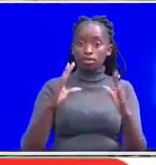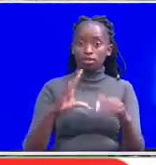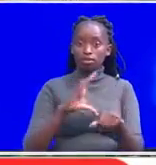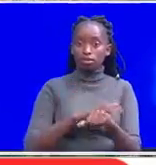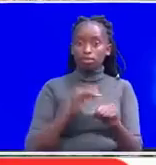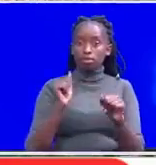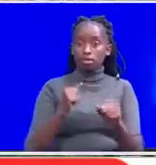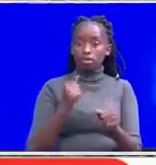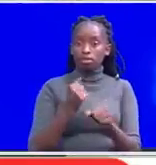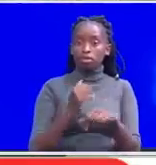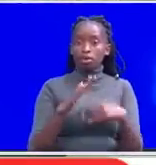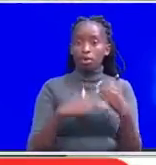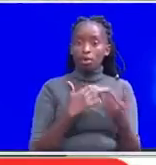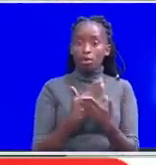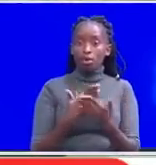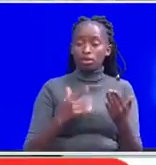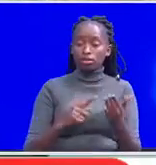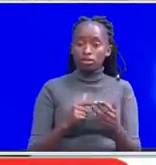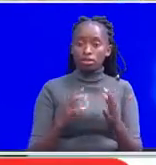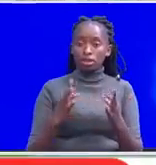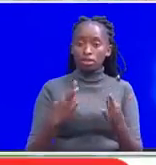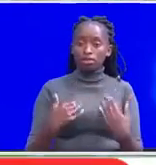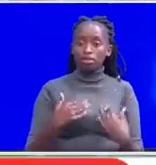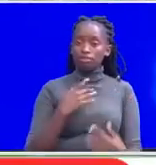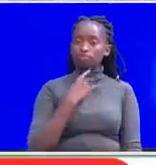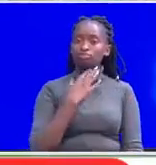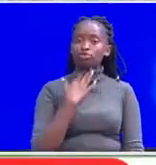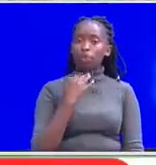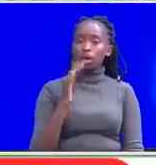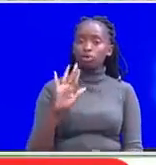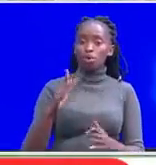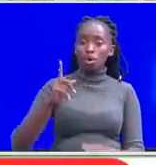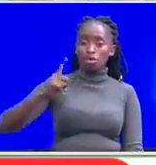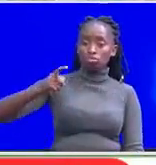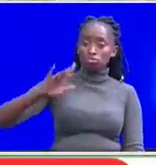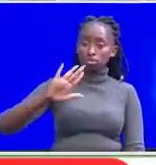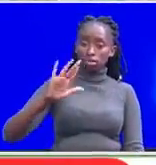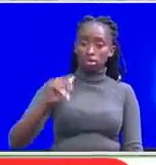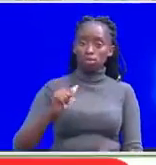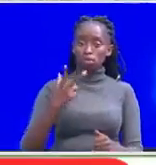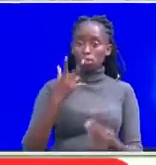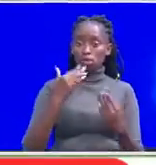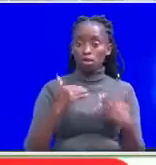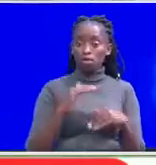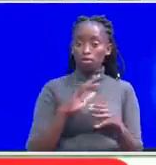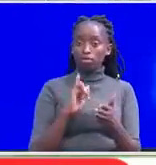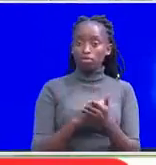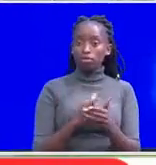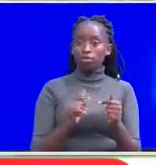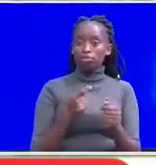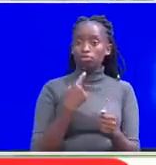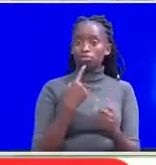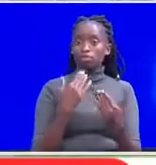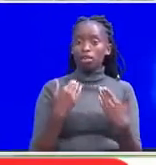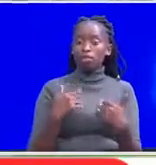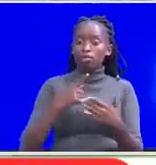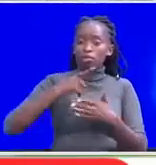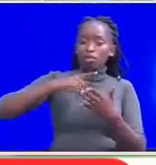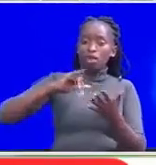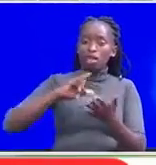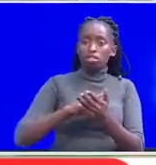hiyo iwapo matakwa yao hayatashughulikiwa baada ya kile wanachokiita unyanyasaji wao katika miaka ya